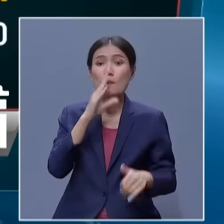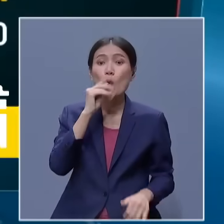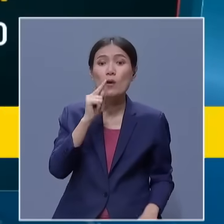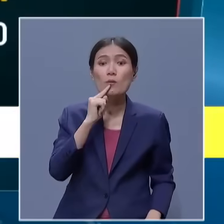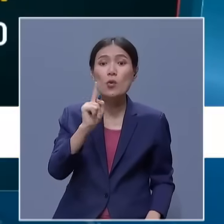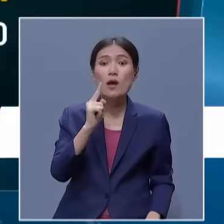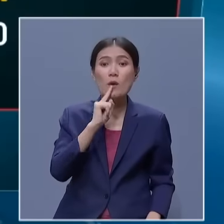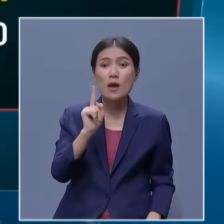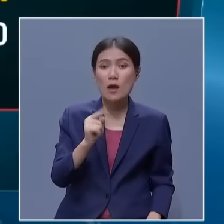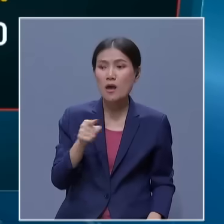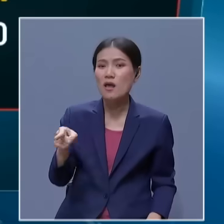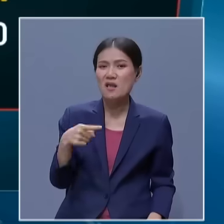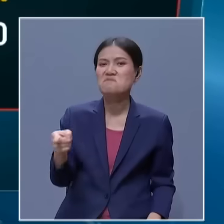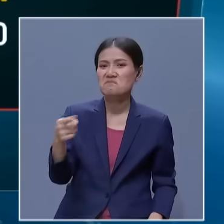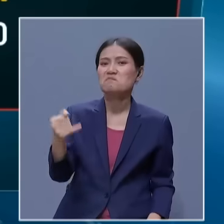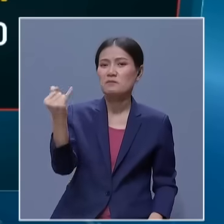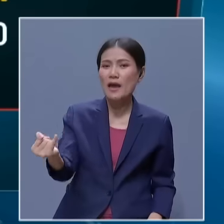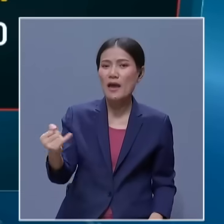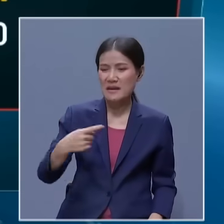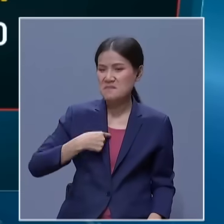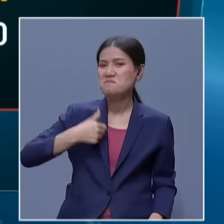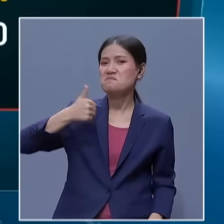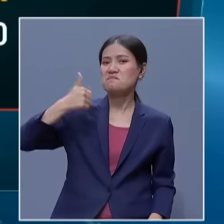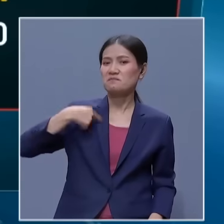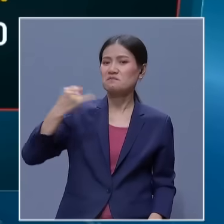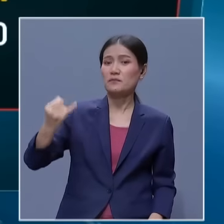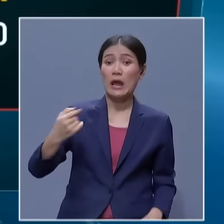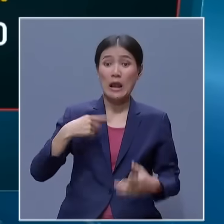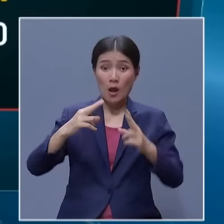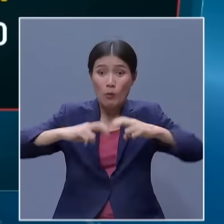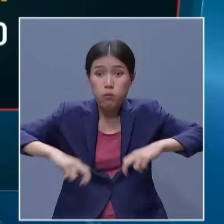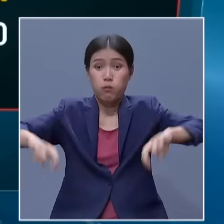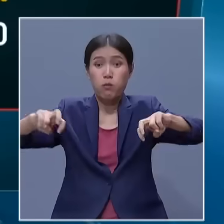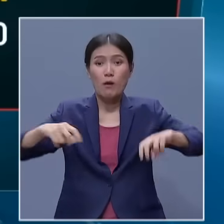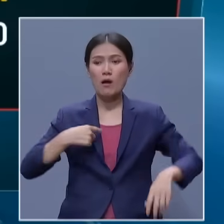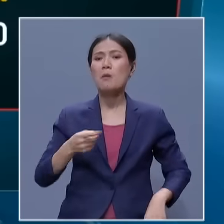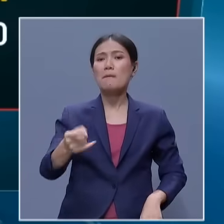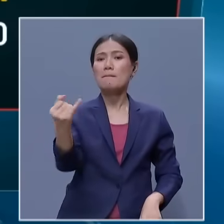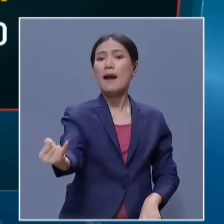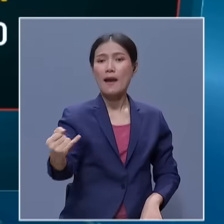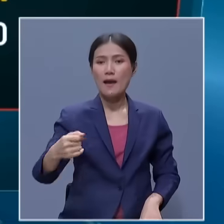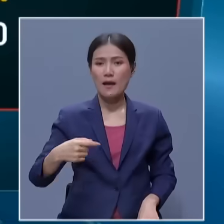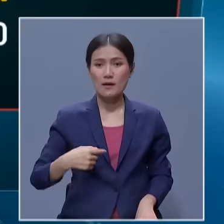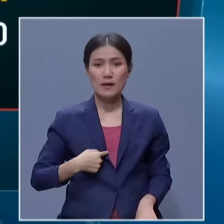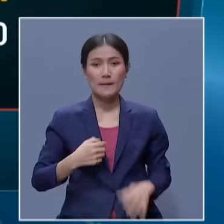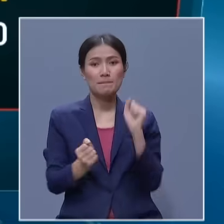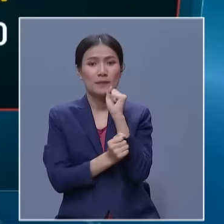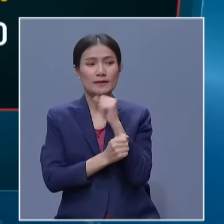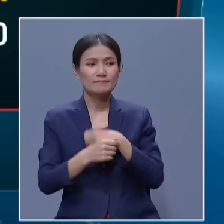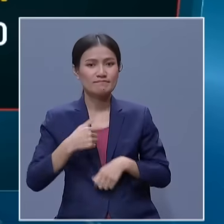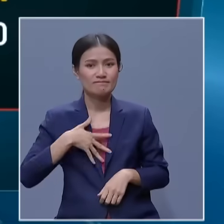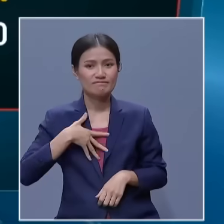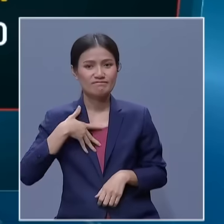ผมไม่ได้หรอกแล้วพูดต่อหน้าวงนั้น อ ะแล้วก็อาจจะทำให้กำนันนกรู้สึกเสียหน้